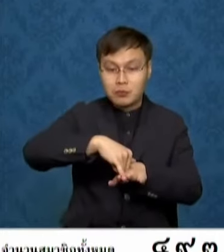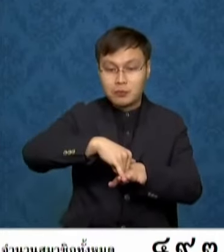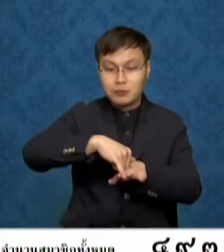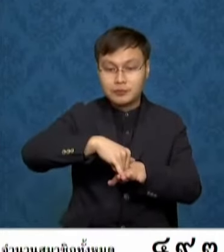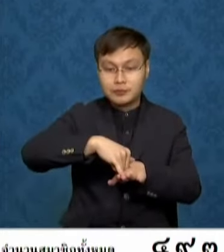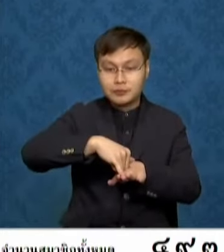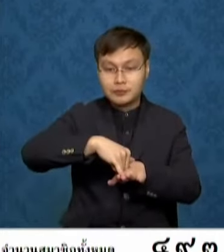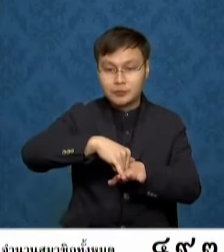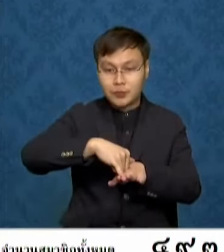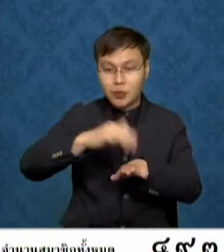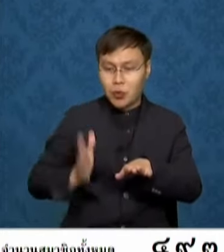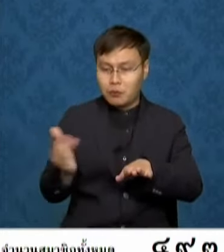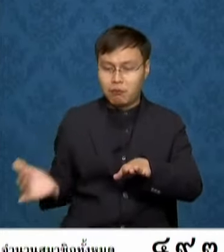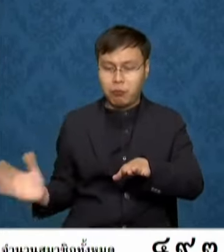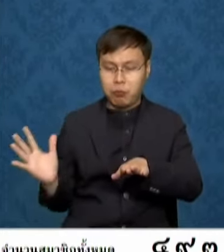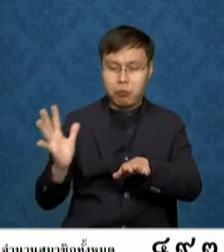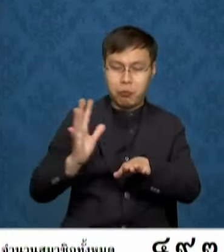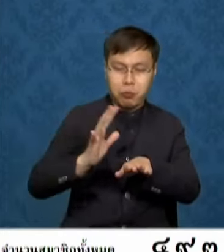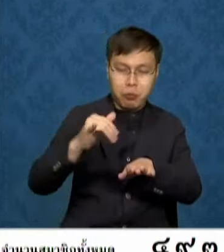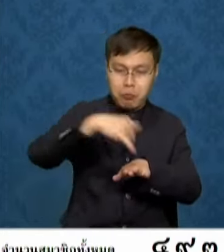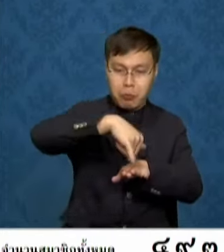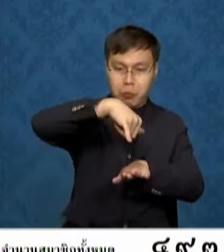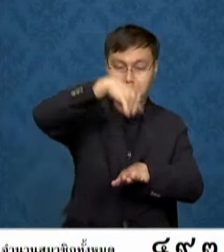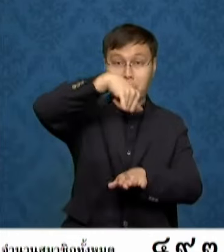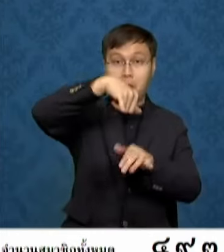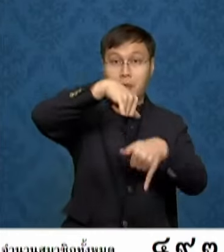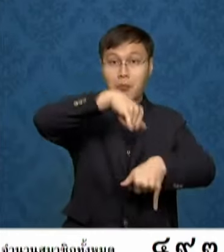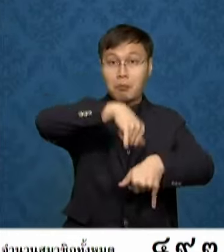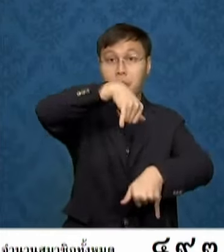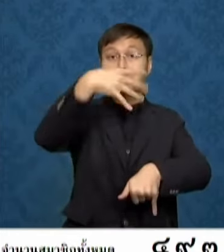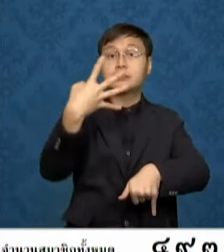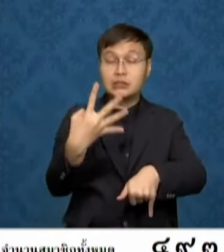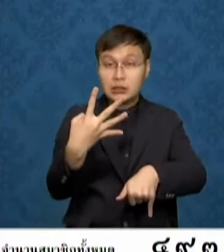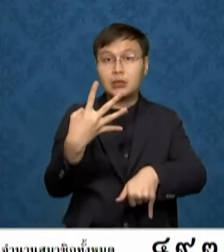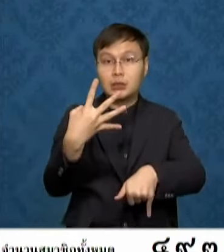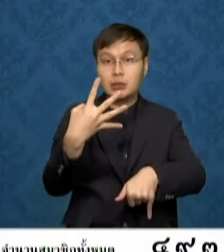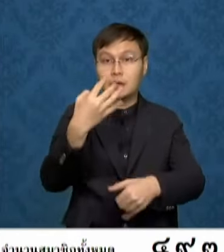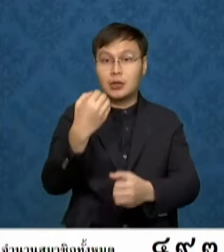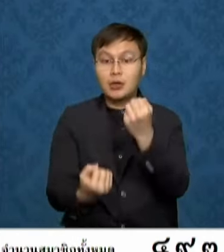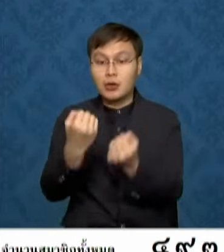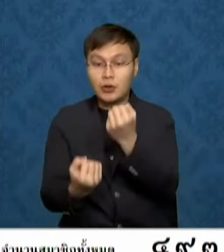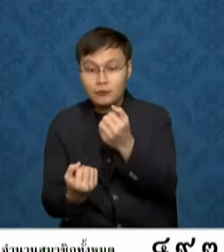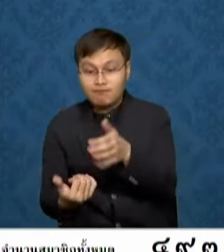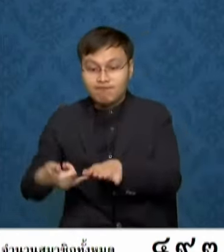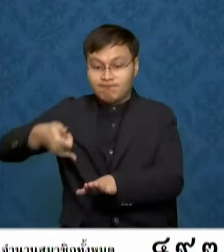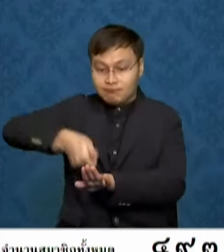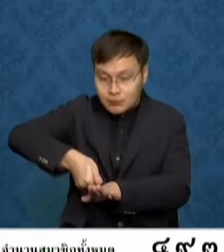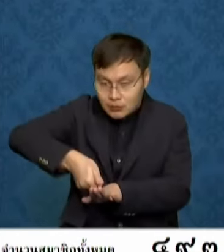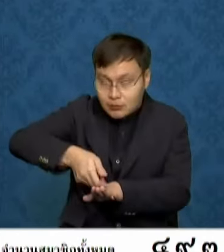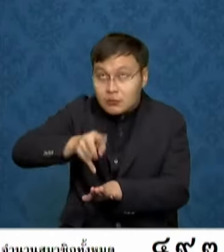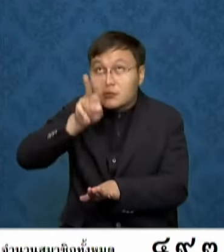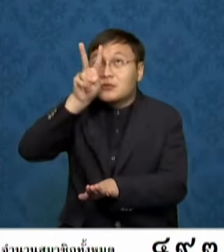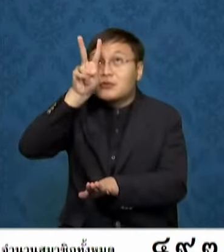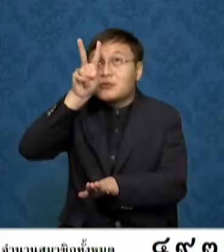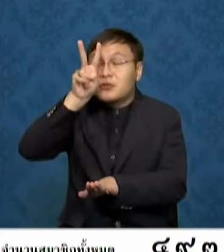มาเขาก็ให้นอนคว่ำหน้าซ้อนกันถึง 4ชั้นรถที่ผมขึ้นเป็นคันที่ 3จะเงยหน้าก็ไม่ได้ถ้าเงยจะถูก